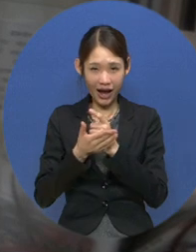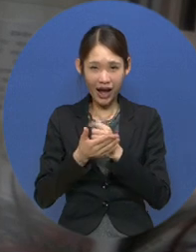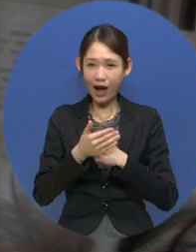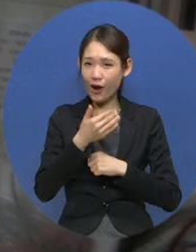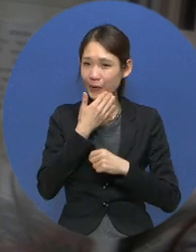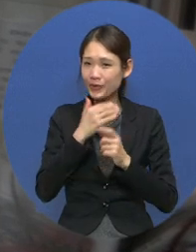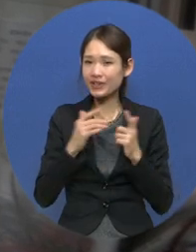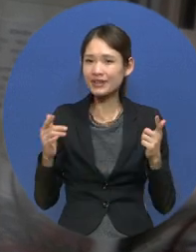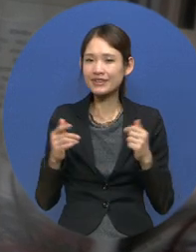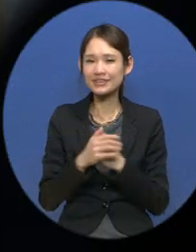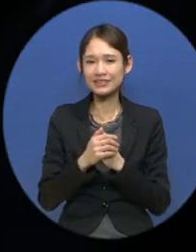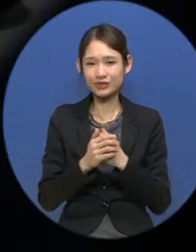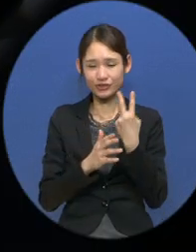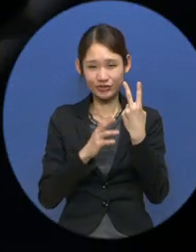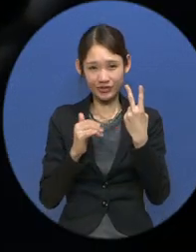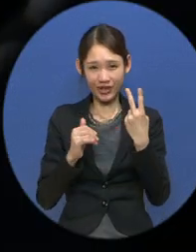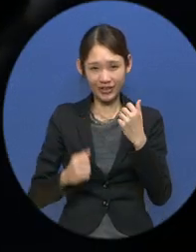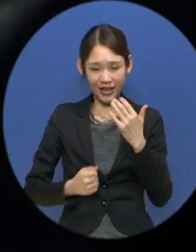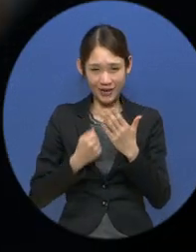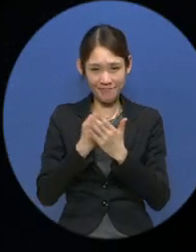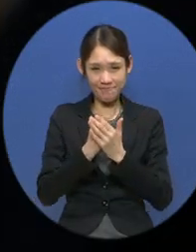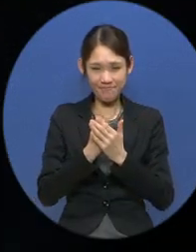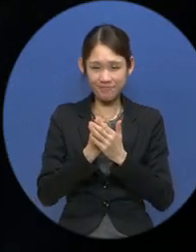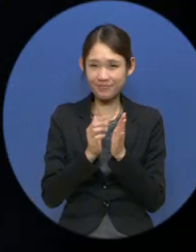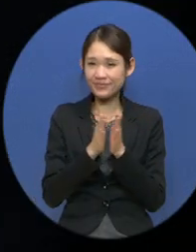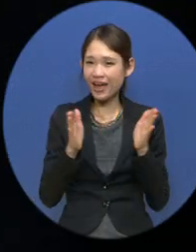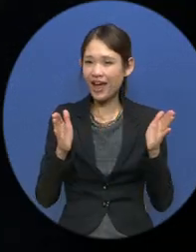두 남자의 도전은 계속될 것입니다.